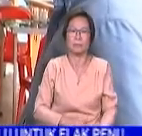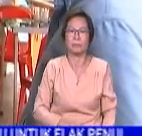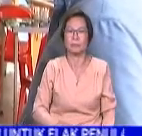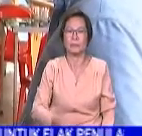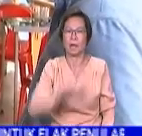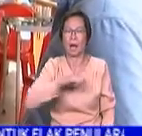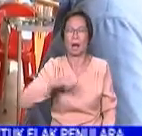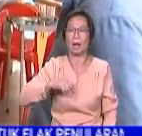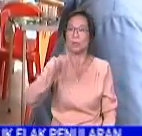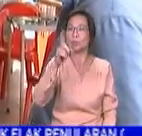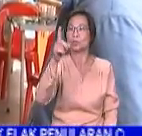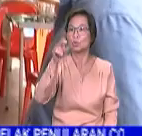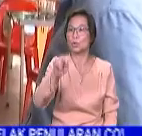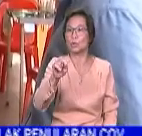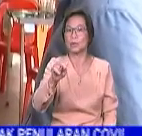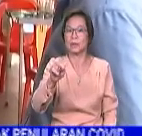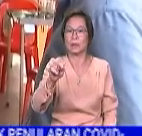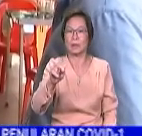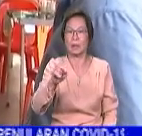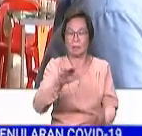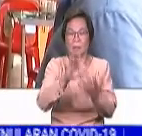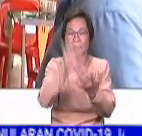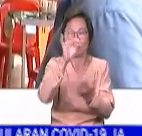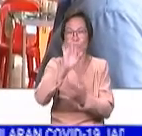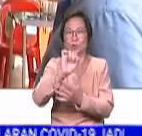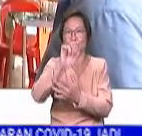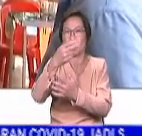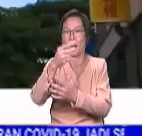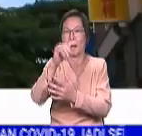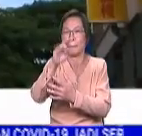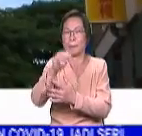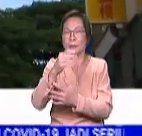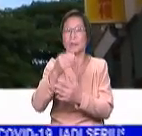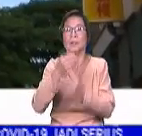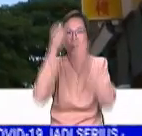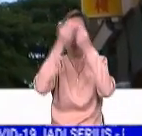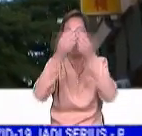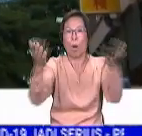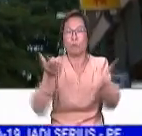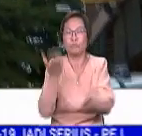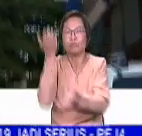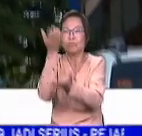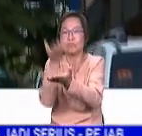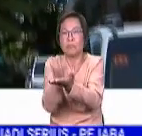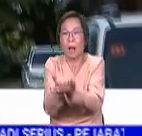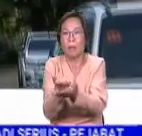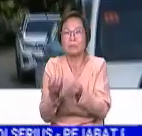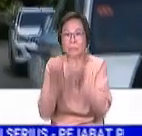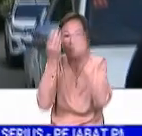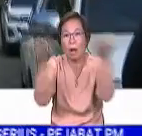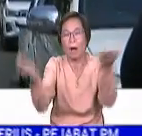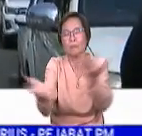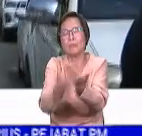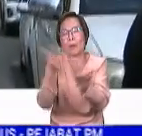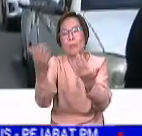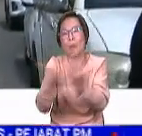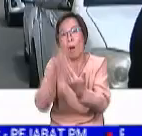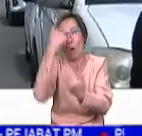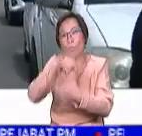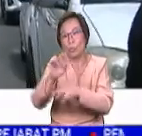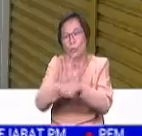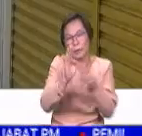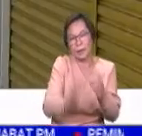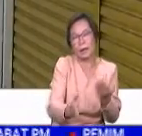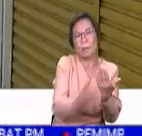Hai anggota dewan undangan Negeri Adun dilantik Suhaimi Nasir yang menyuarakan cadangan ini berkata ia sebagai Pemuda cara